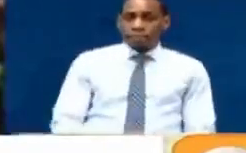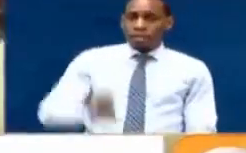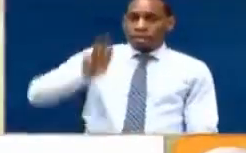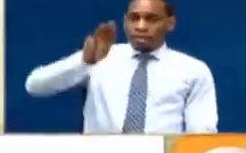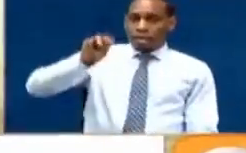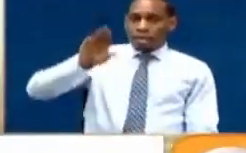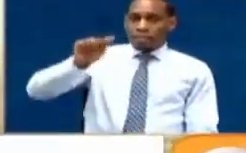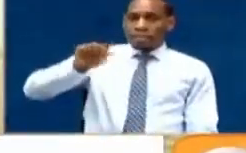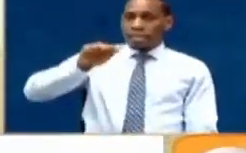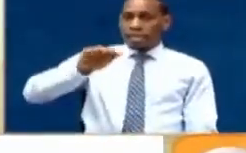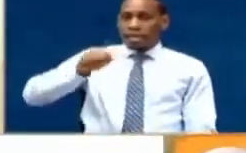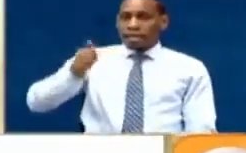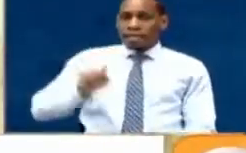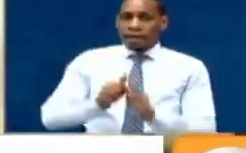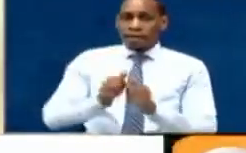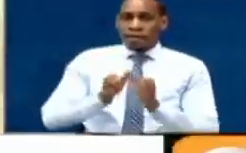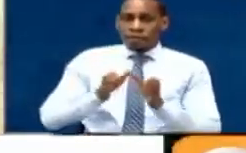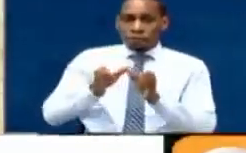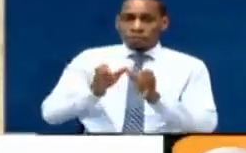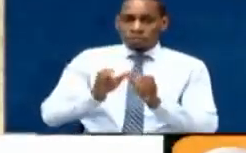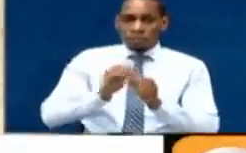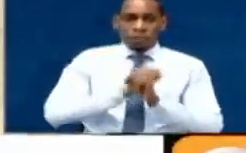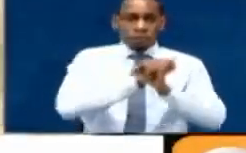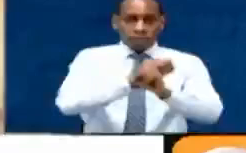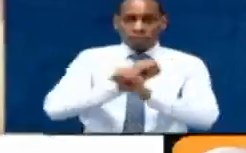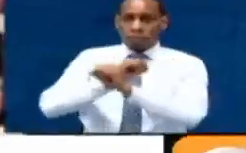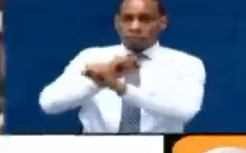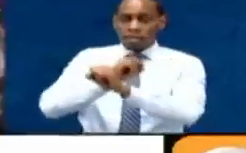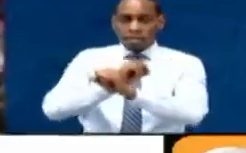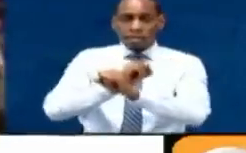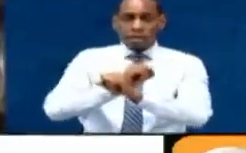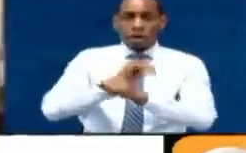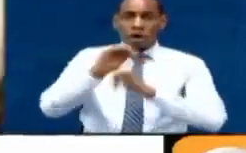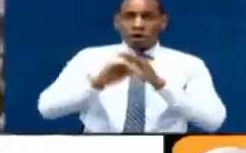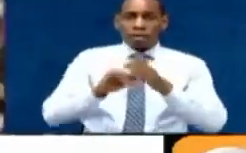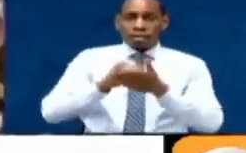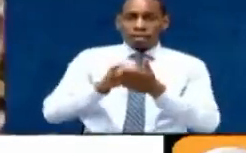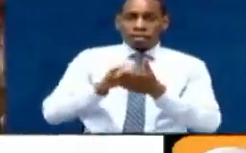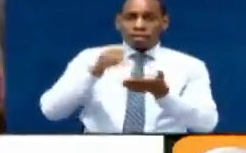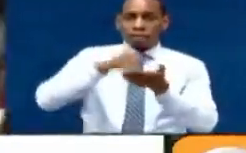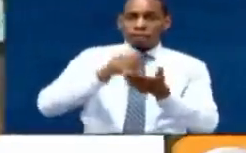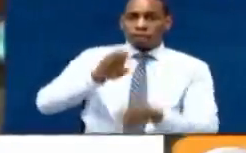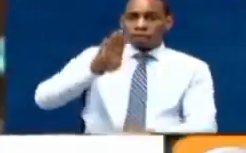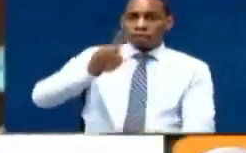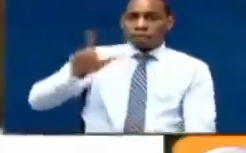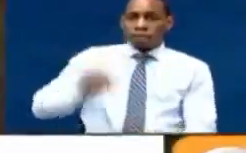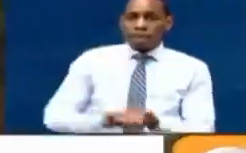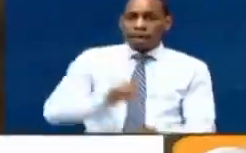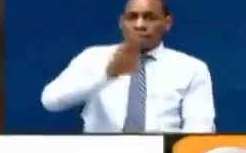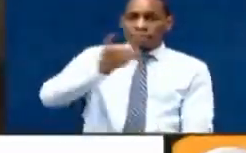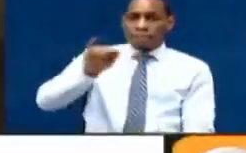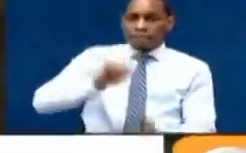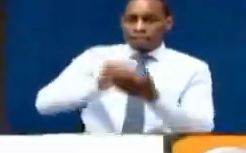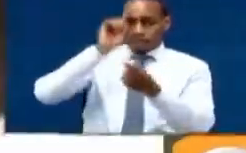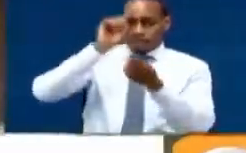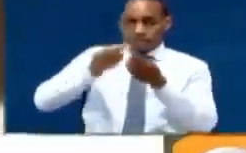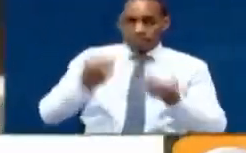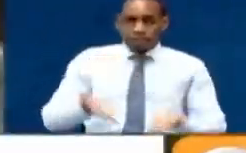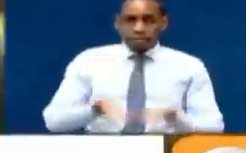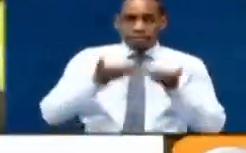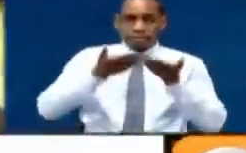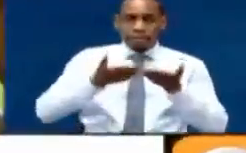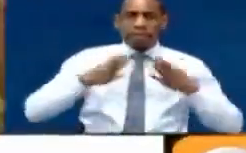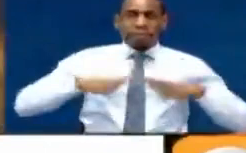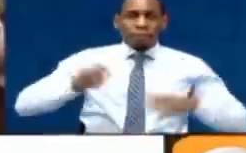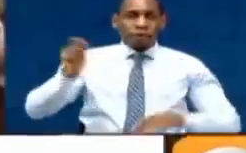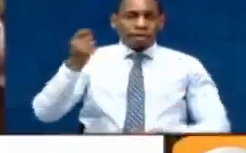Wakilishi wengine wakilazimika kugeuka walinda amani. Hasira yote hii ni kuhusu mswada wa BBI unaonuiwa kuboresha maisha